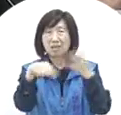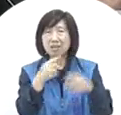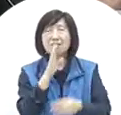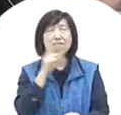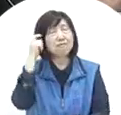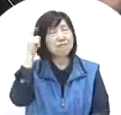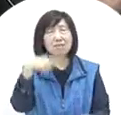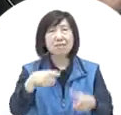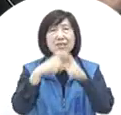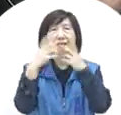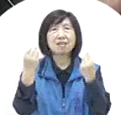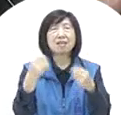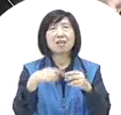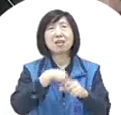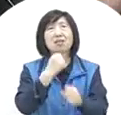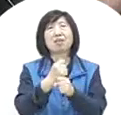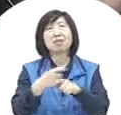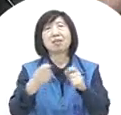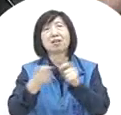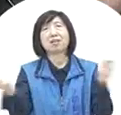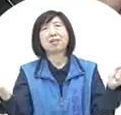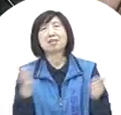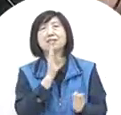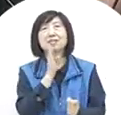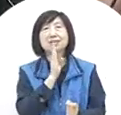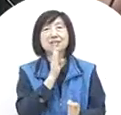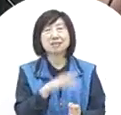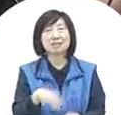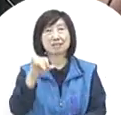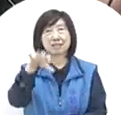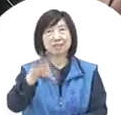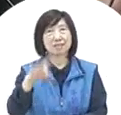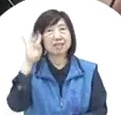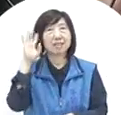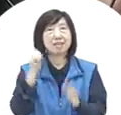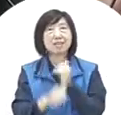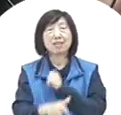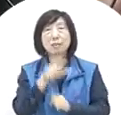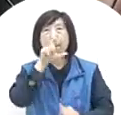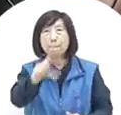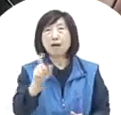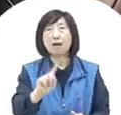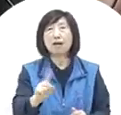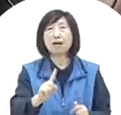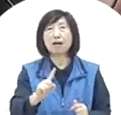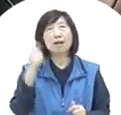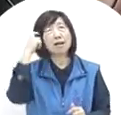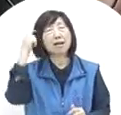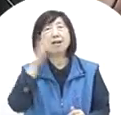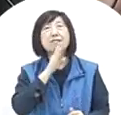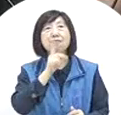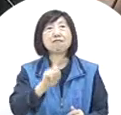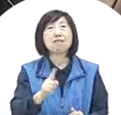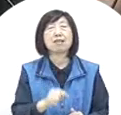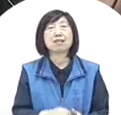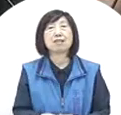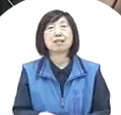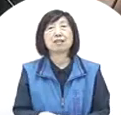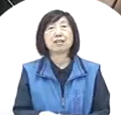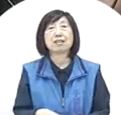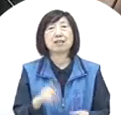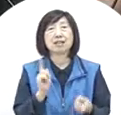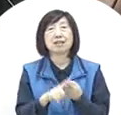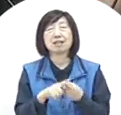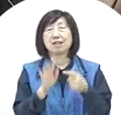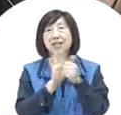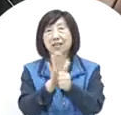方创生叫做 我们做了那么多年了啦。 哦嘿啊，那所以地方创生叫什么？ 定义是什么？ 老师，我们像在我们农业局部分，我们有推